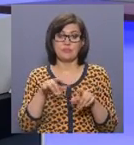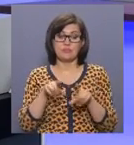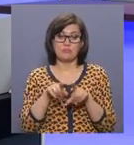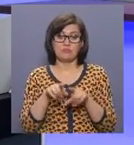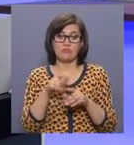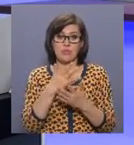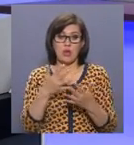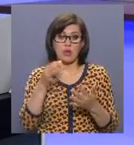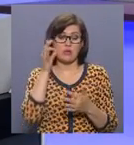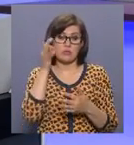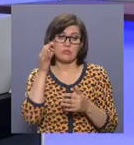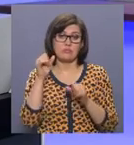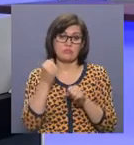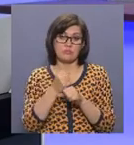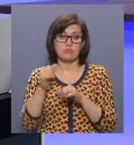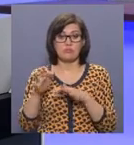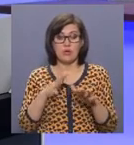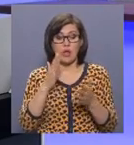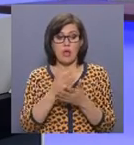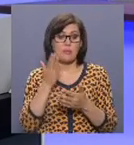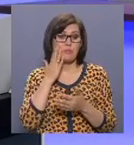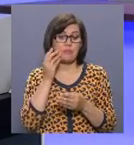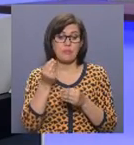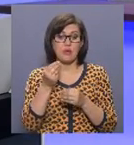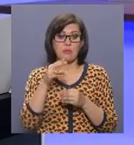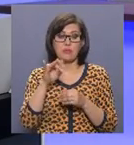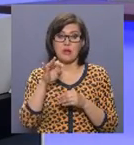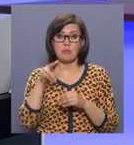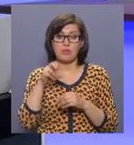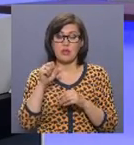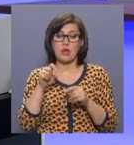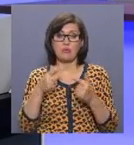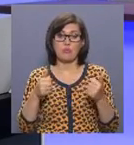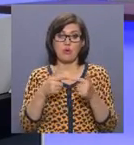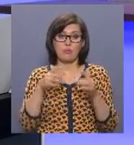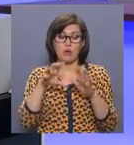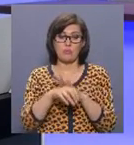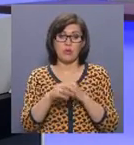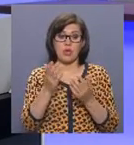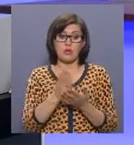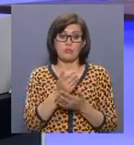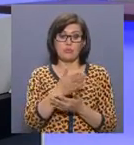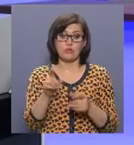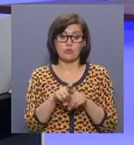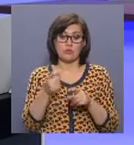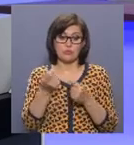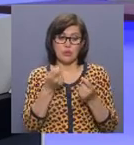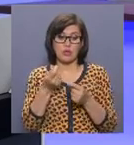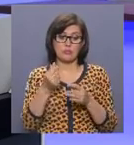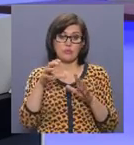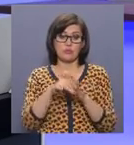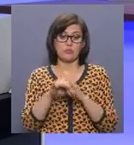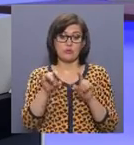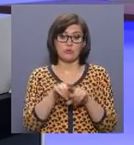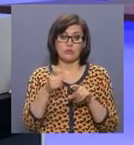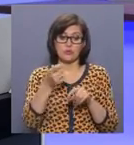түрлі қулық сұмдықты жасап жүр. Мәселен, қаржылық пирамида құйған ұйымдар бар екен елімізде. Олар азмаз ақша салсаң,